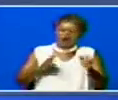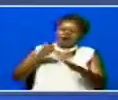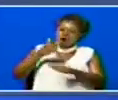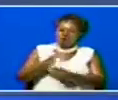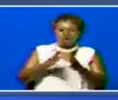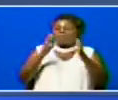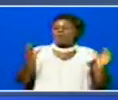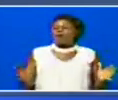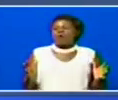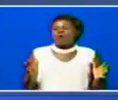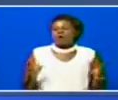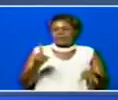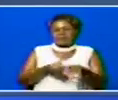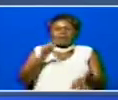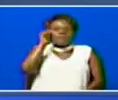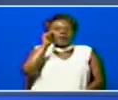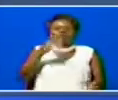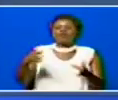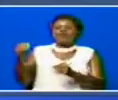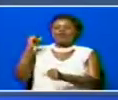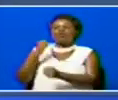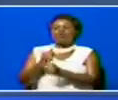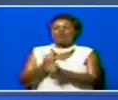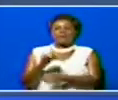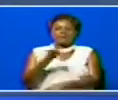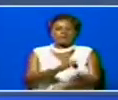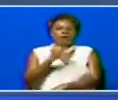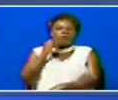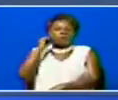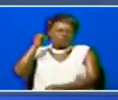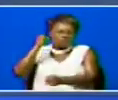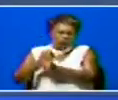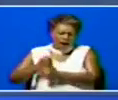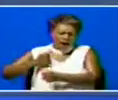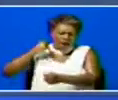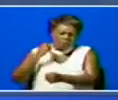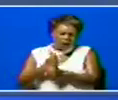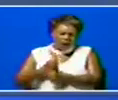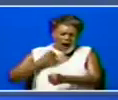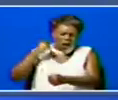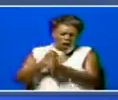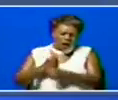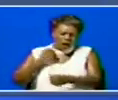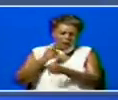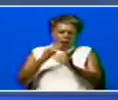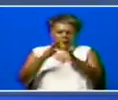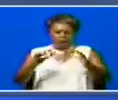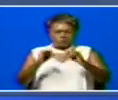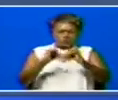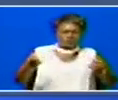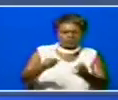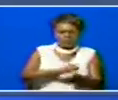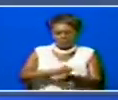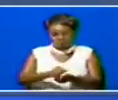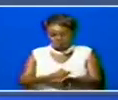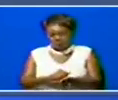Ule auntie anapoenda kazini naachwa nyumbani, nafanya kazi ya nyumba, naosha nyumba, nafua